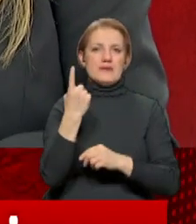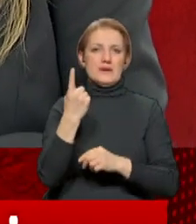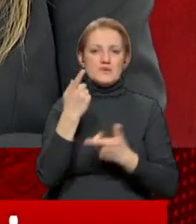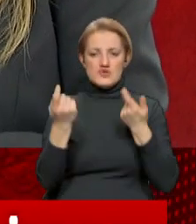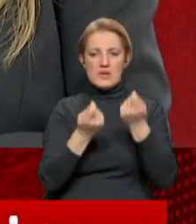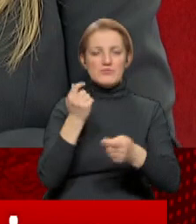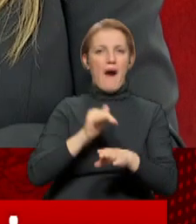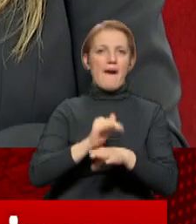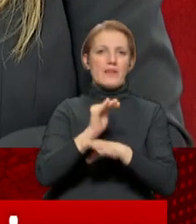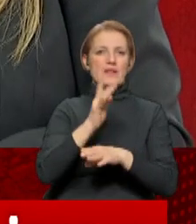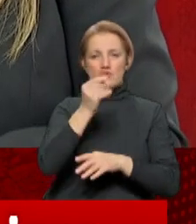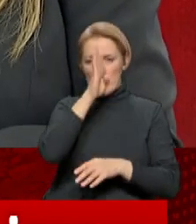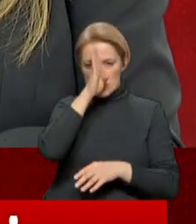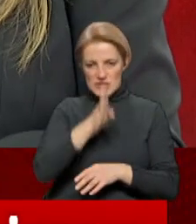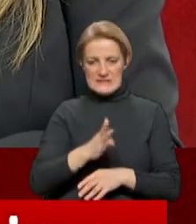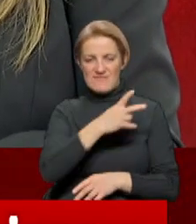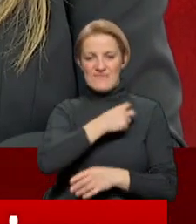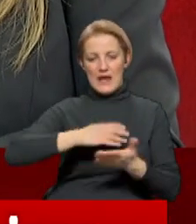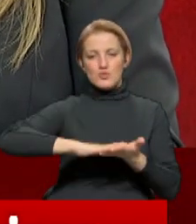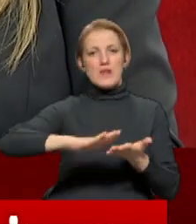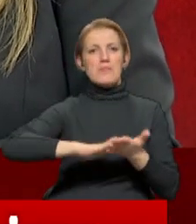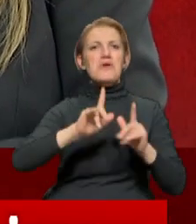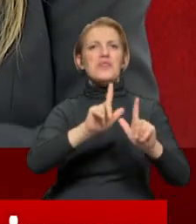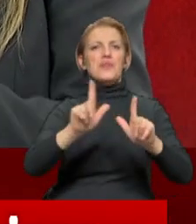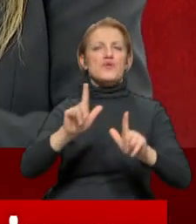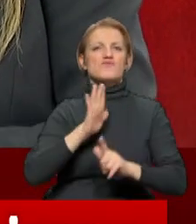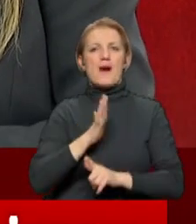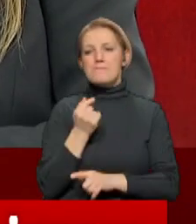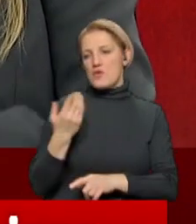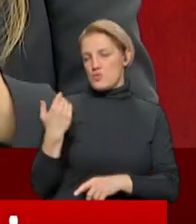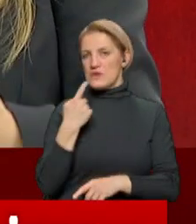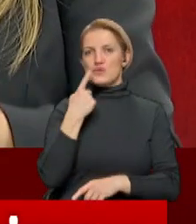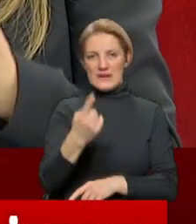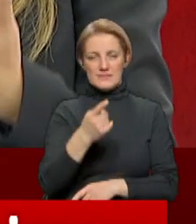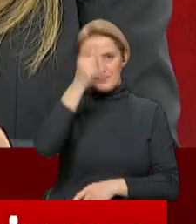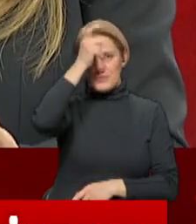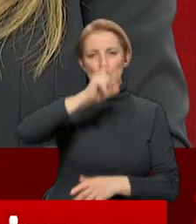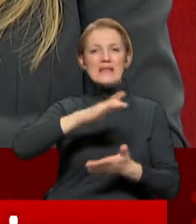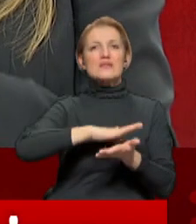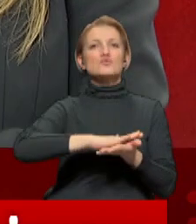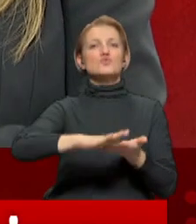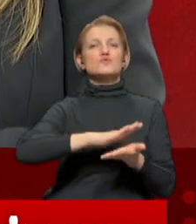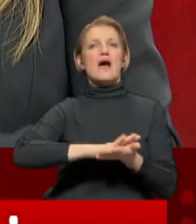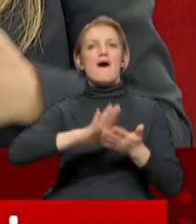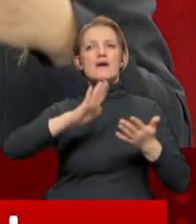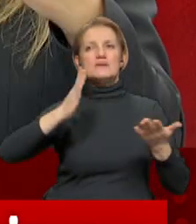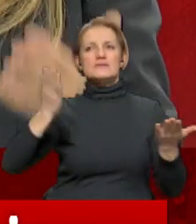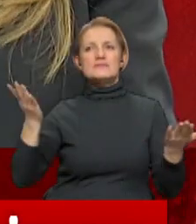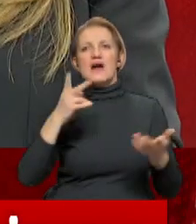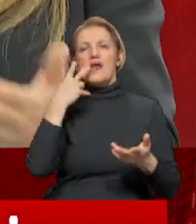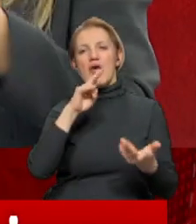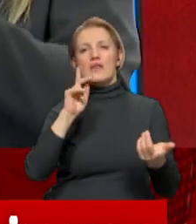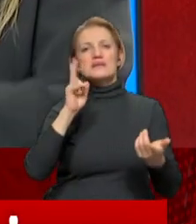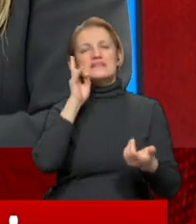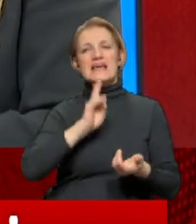çalışma hayatında ve çok ciddi bir vergi düzenlemesine ihtiyacımız var. Biraz önce söyledim ya, Türkiye'de düzen sürekli olarak zengini